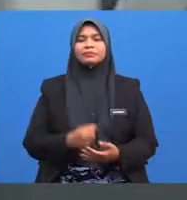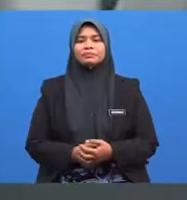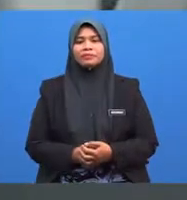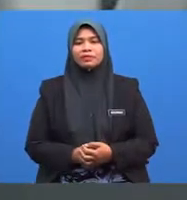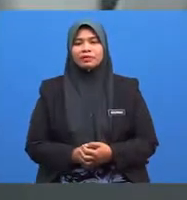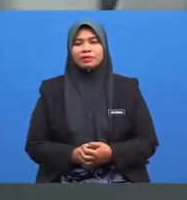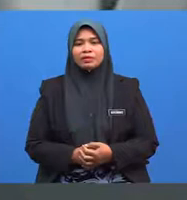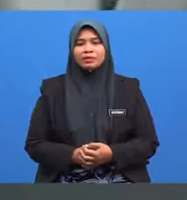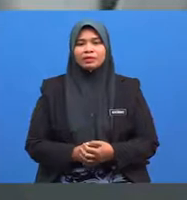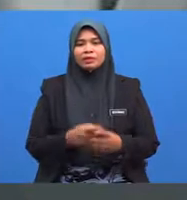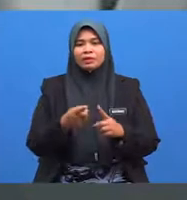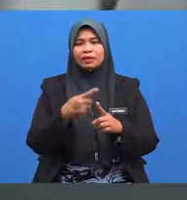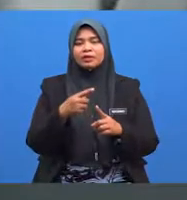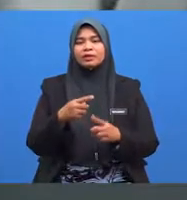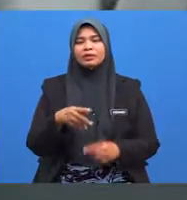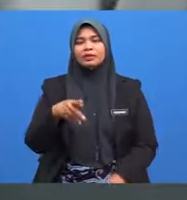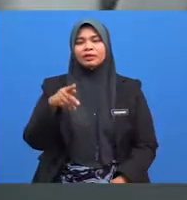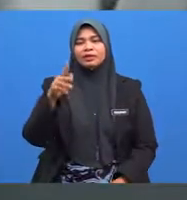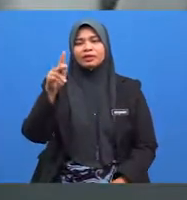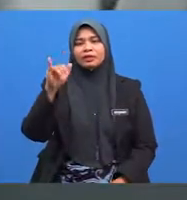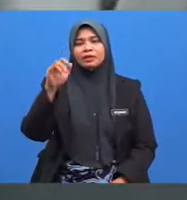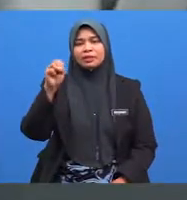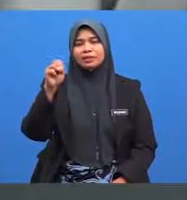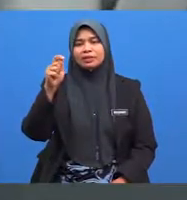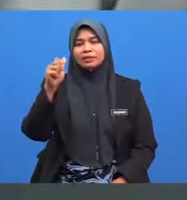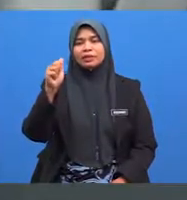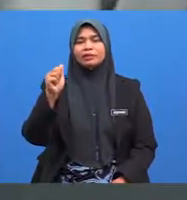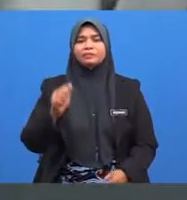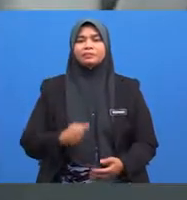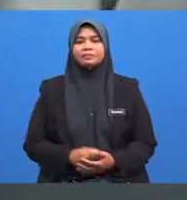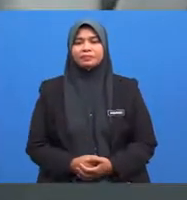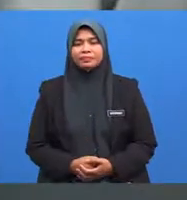6 Tunku Abdul Rahman Putra, Kistab, Sabak Bernam.